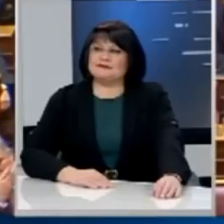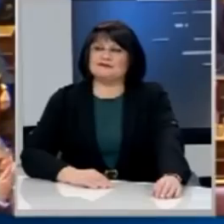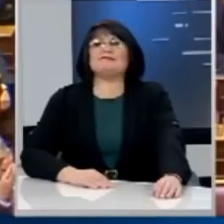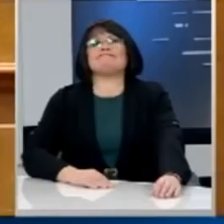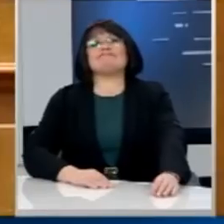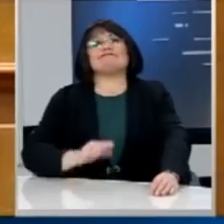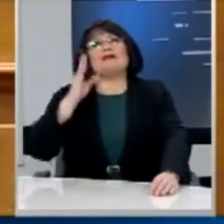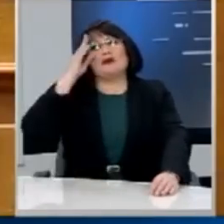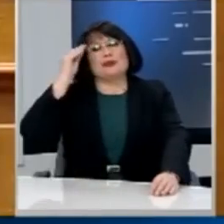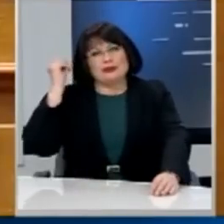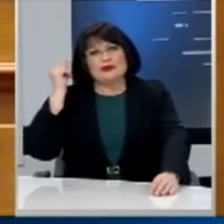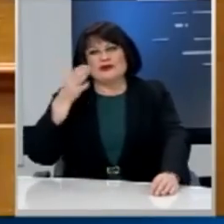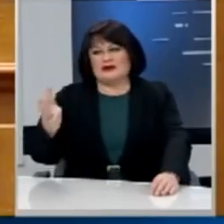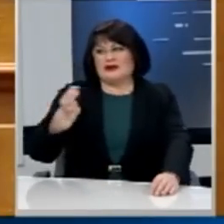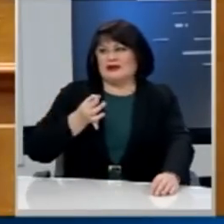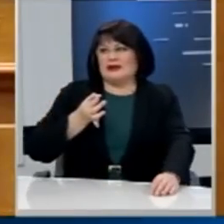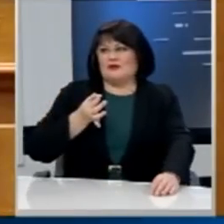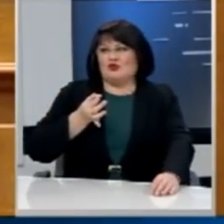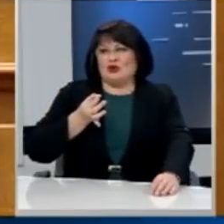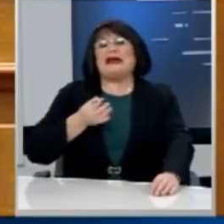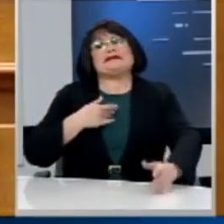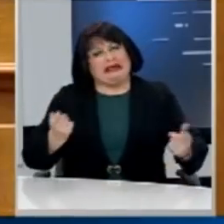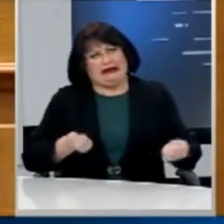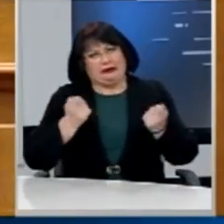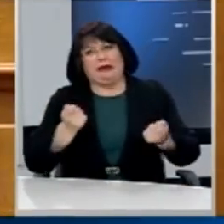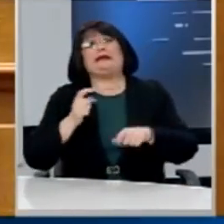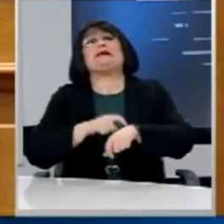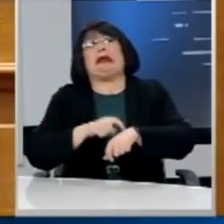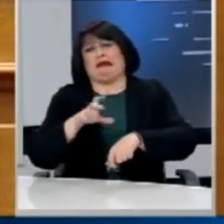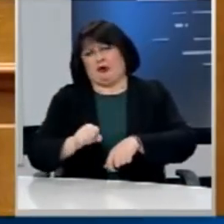Ξέχασα, και αυτή θα την κάνατε, αλλά δεν προφτάσατε.